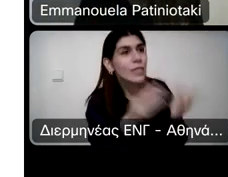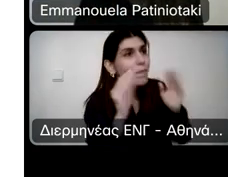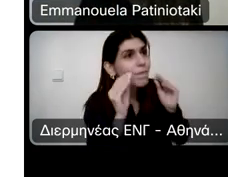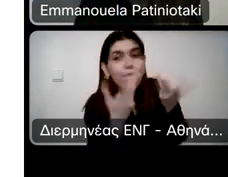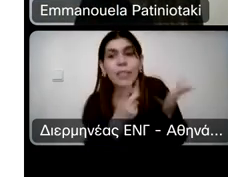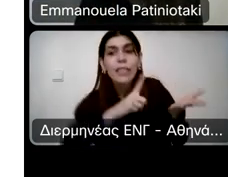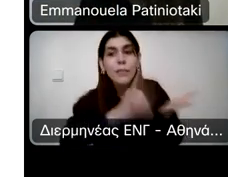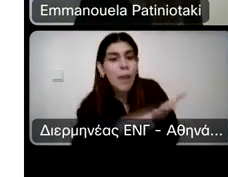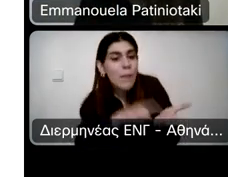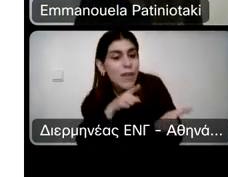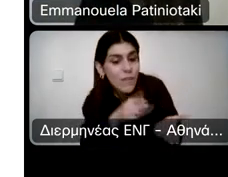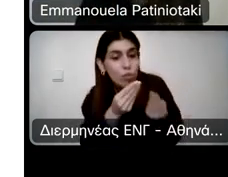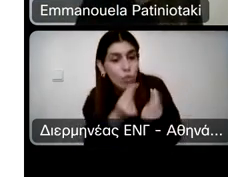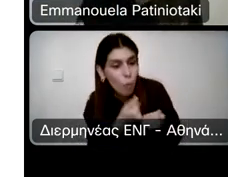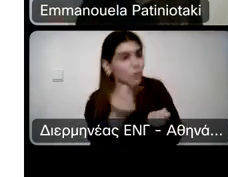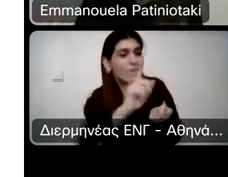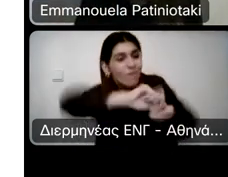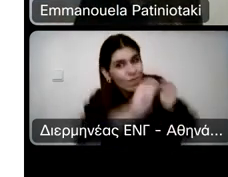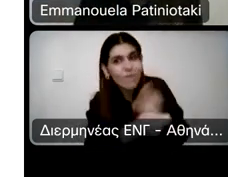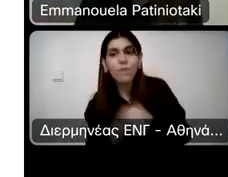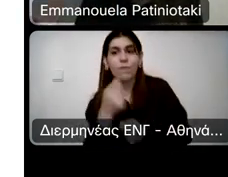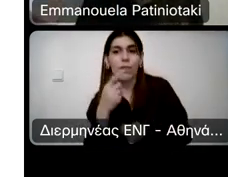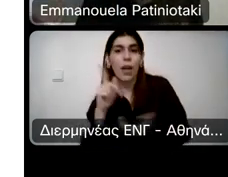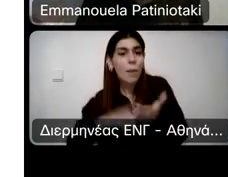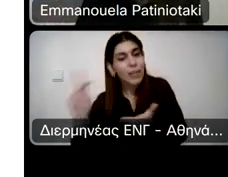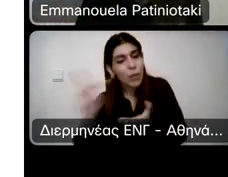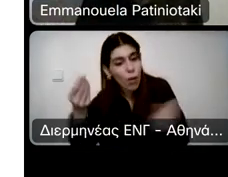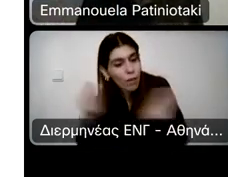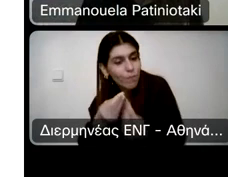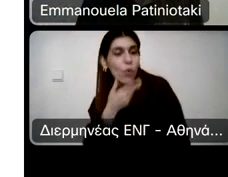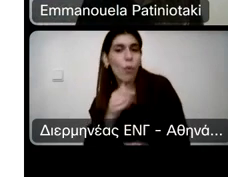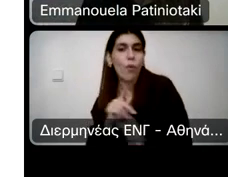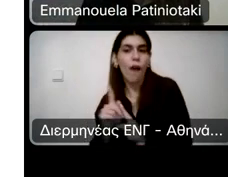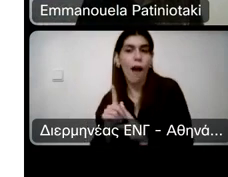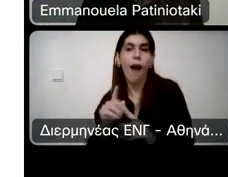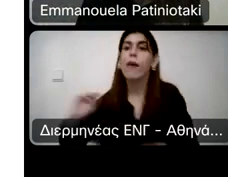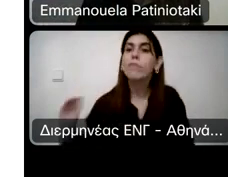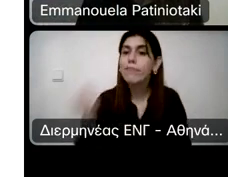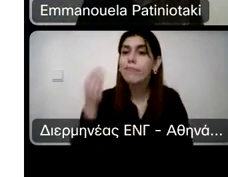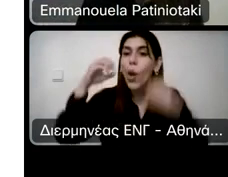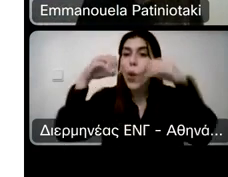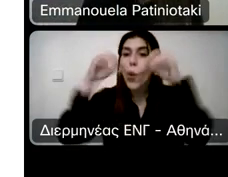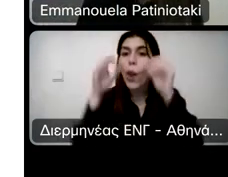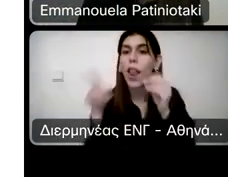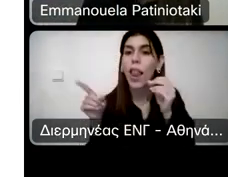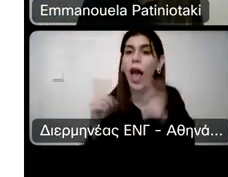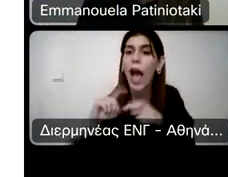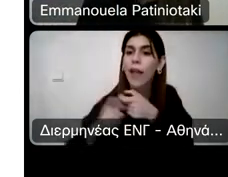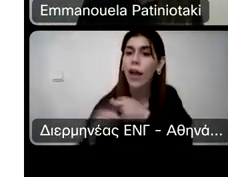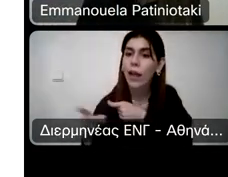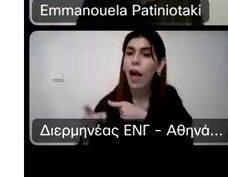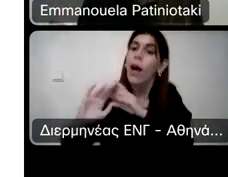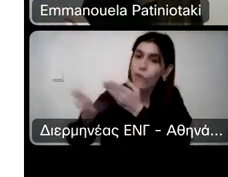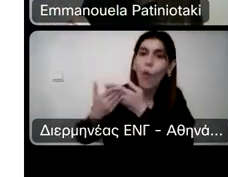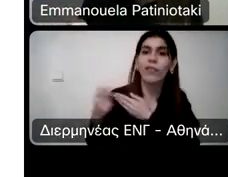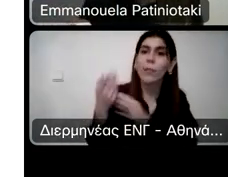λοιπόν ήταν η Google. Από τότε σταμάτησαν να χρησιμοποιούν τον όρο ειδικές ανάγκες. Είναι